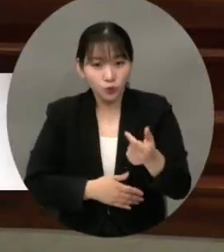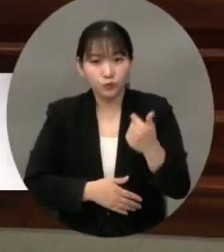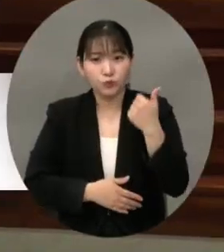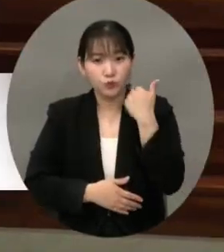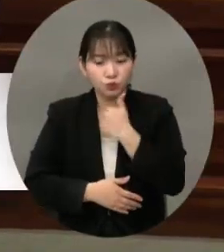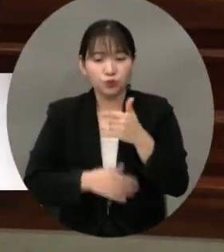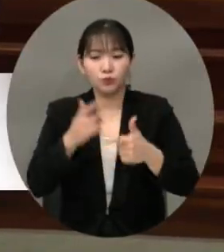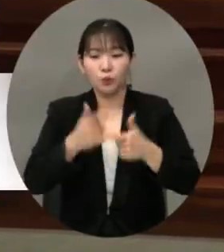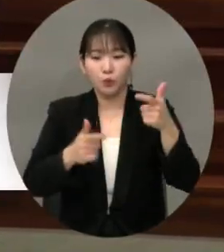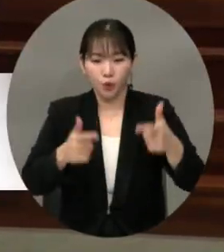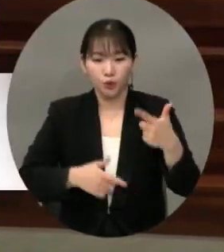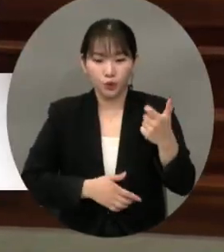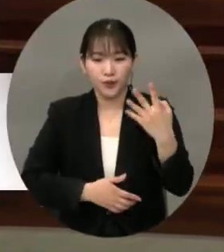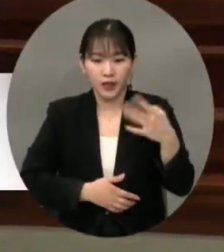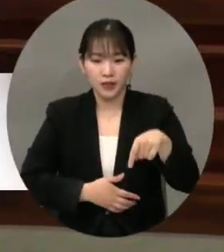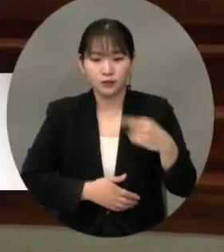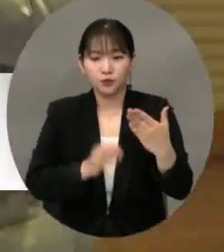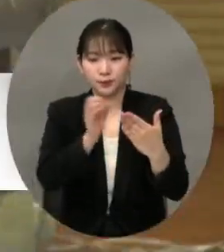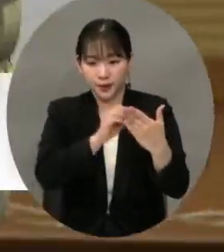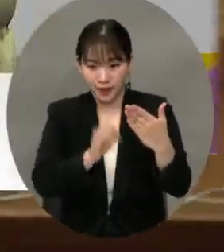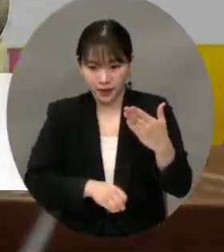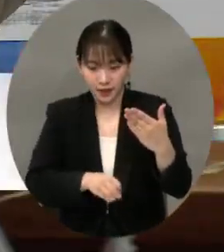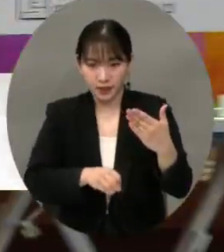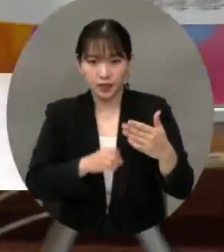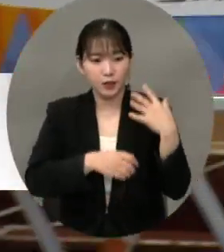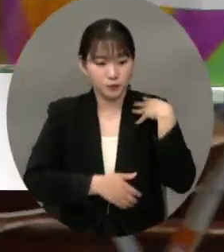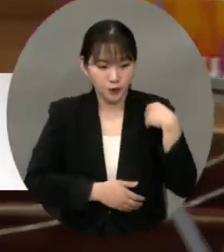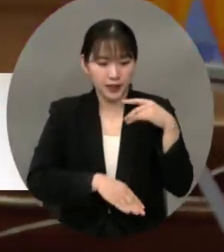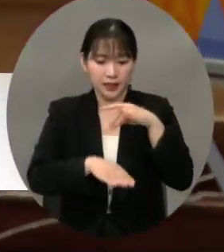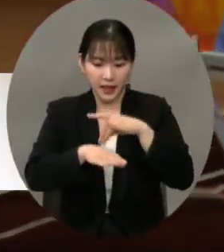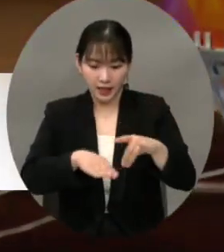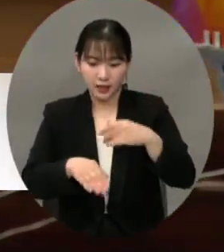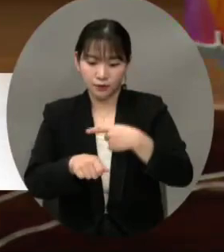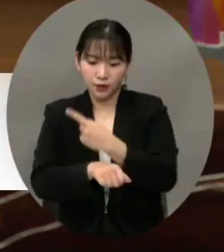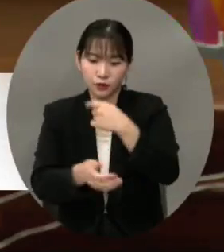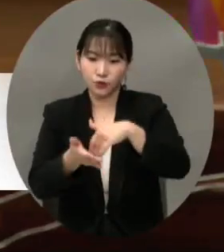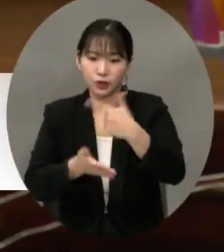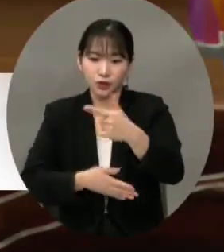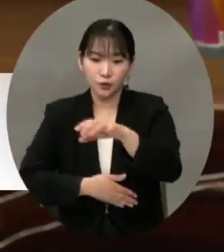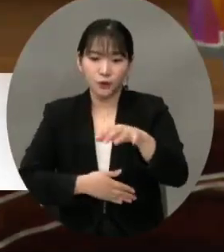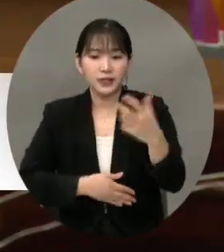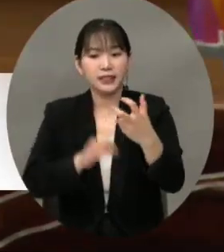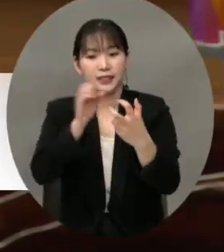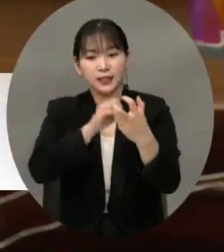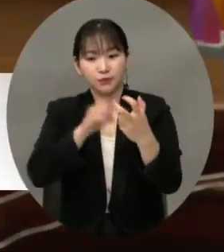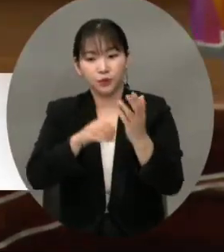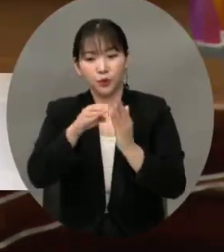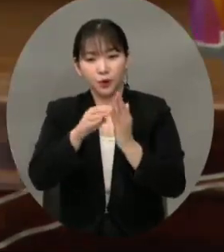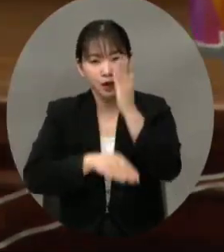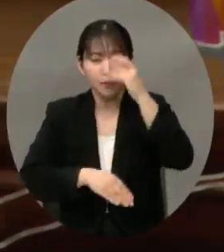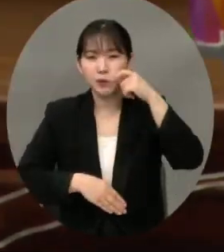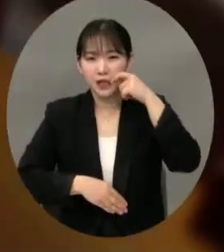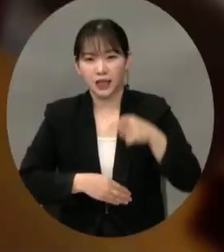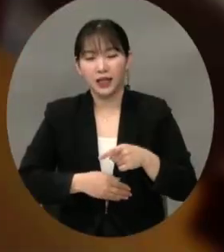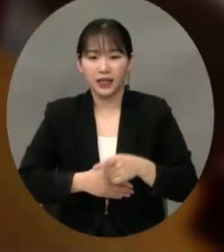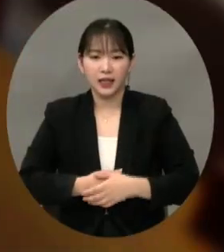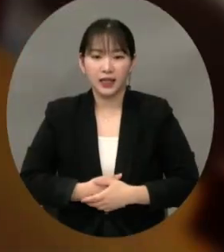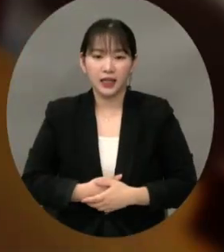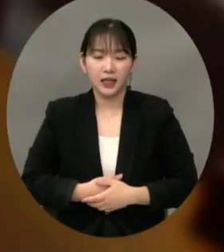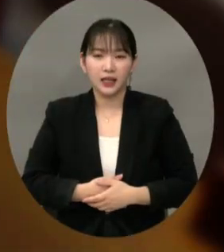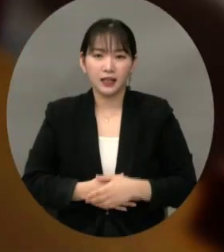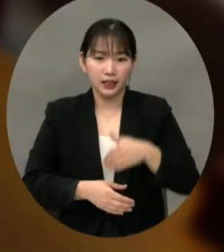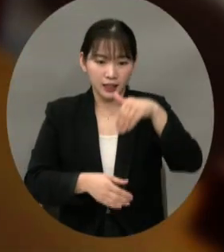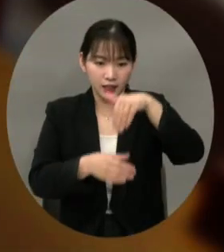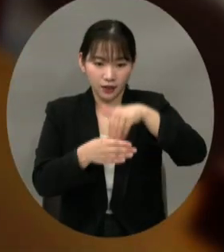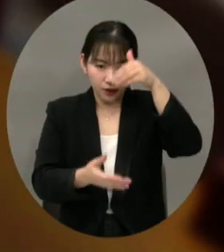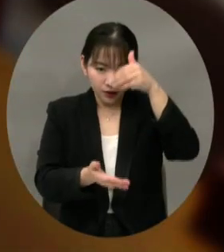목포로 64.9%였고 무안과 해남 등 6개 시군은 투표율 70%대를 넘지 못했습니다. 총선